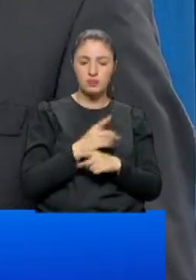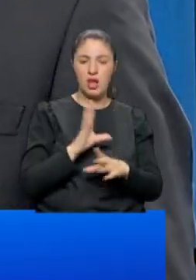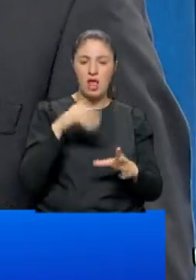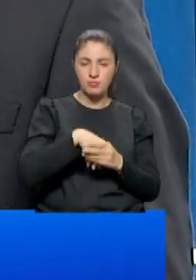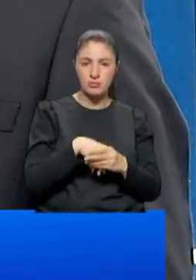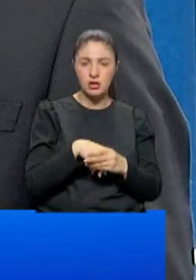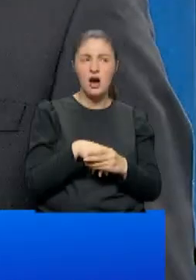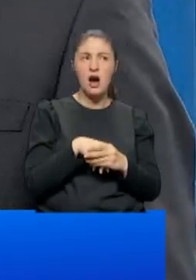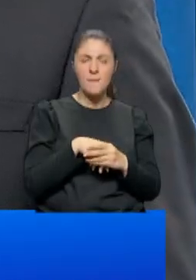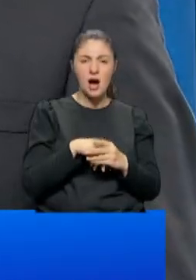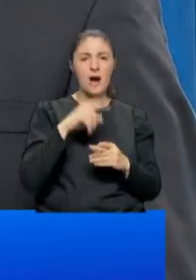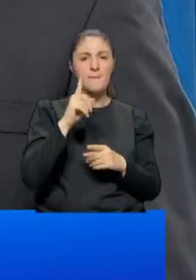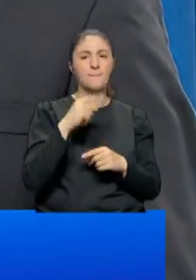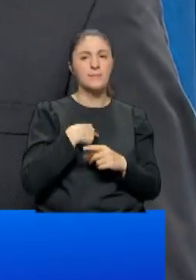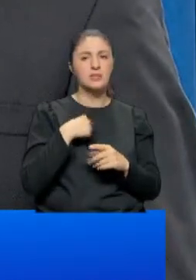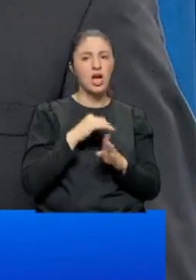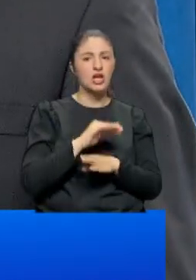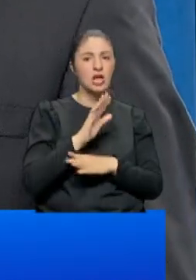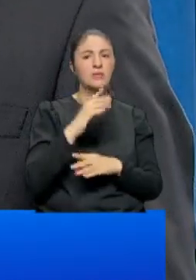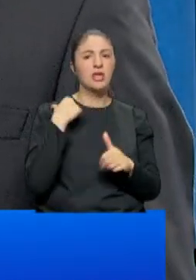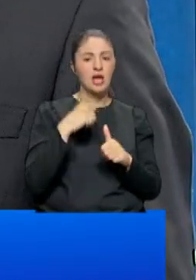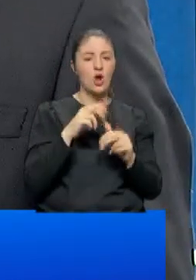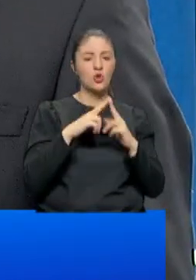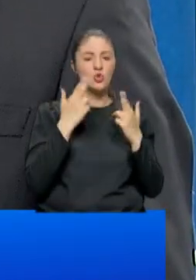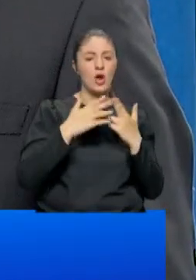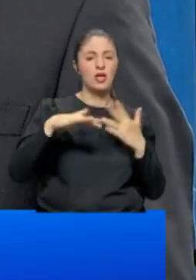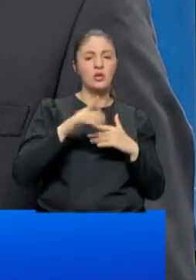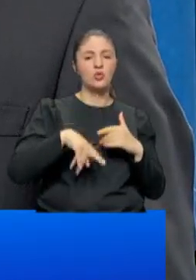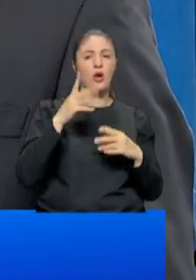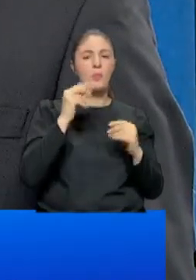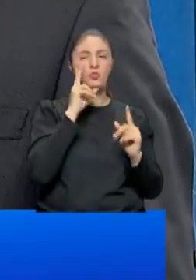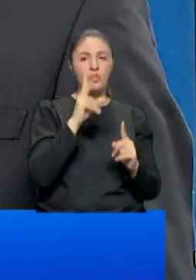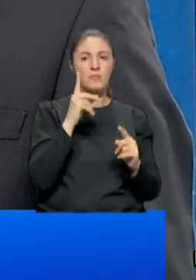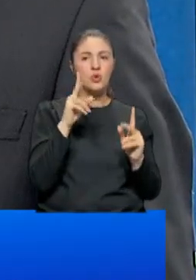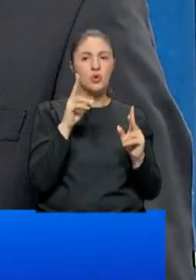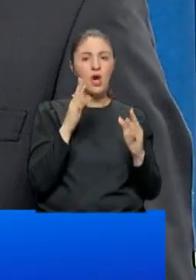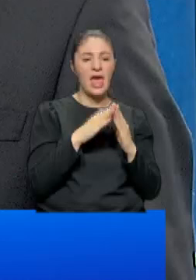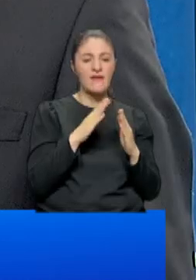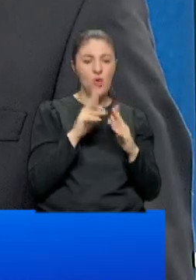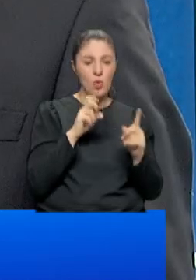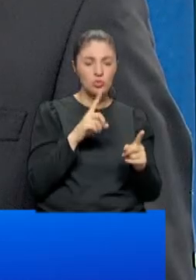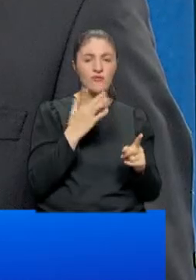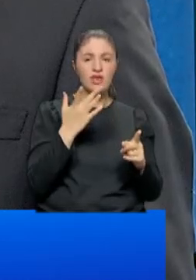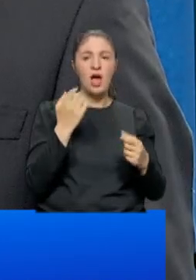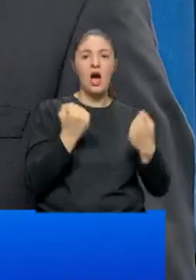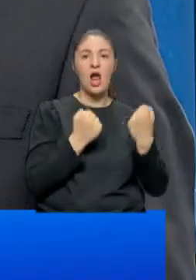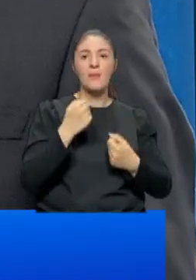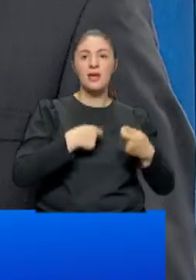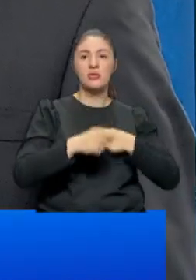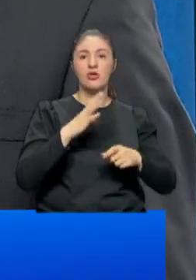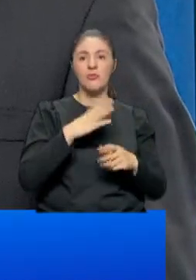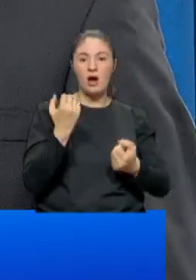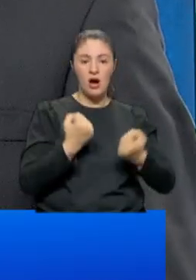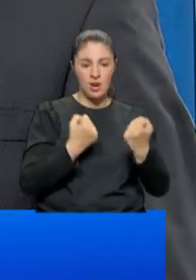dahil olmak üzere fakat bir de Bizim de Yaşadığımız ama yine Küresel çapta da Gündem olduğunu gördüm bir konut meselesi Bir de otomotiv sektörü